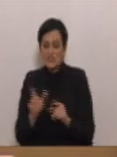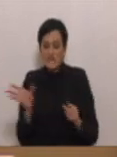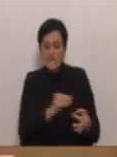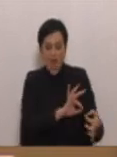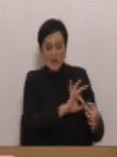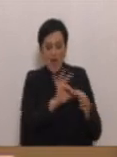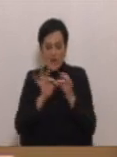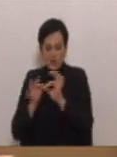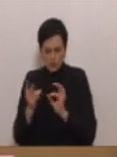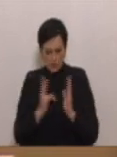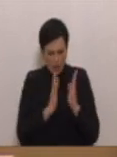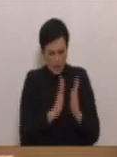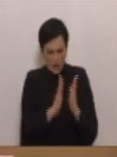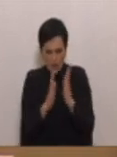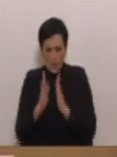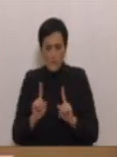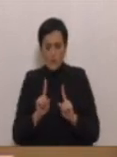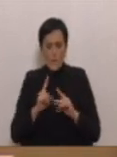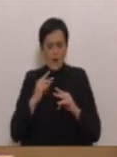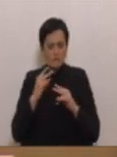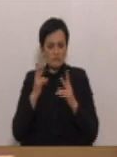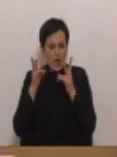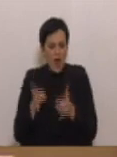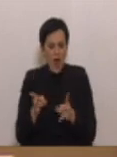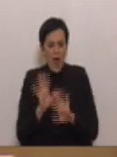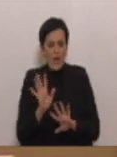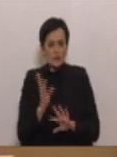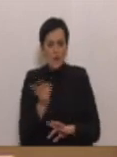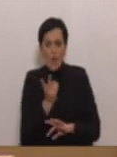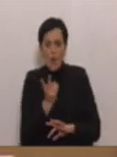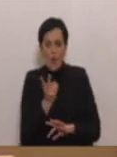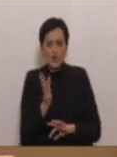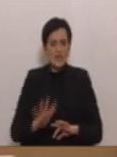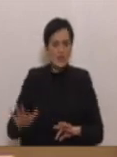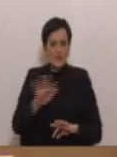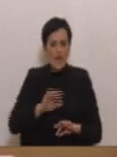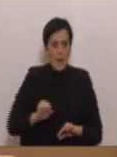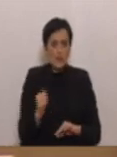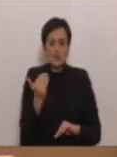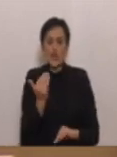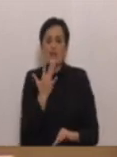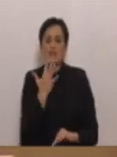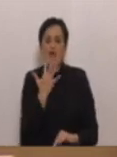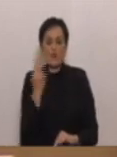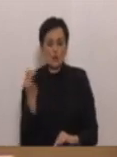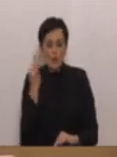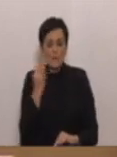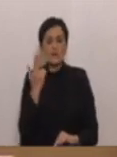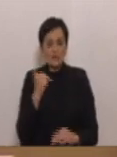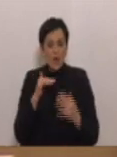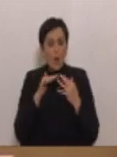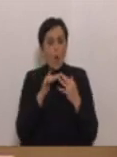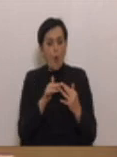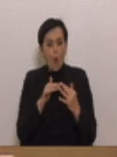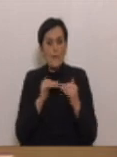unda condes, gazomili, rom arda aziano, am vorbit cu agnis megobroba, arda aziano, șeni eronul interes, dam șuvidobit, da, omis, arda șuvit politica,